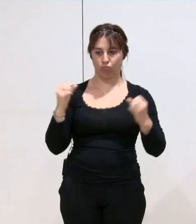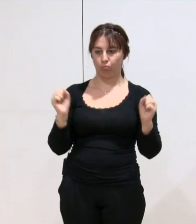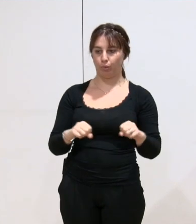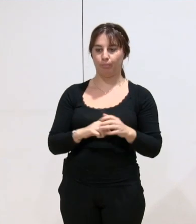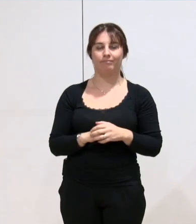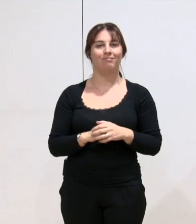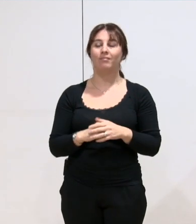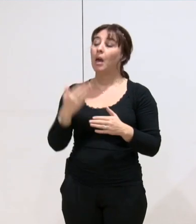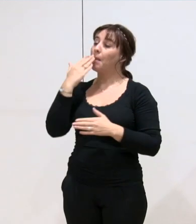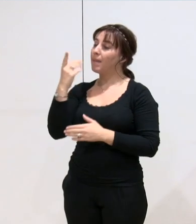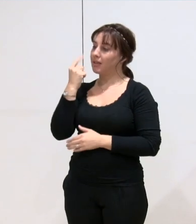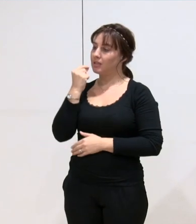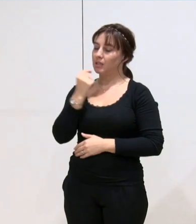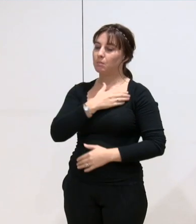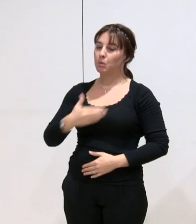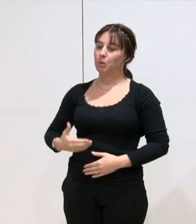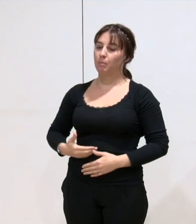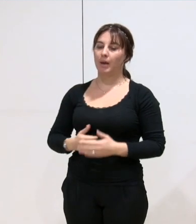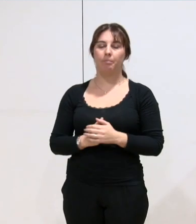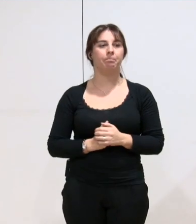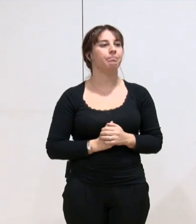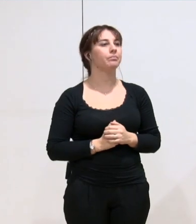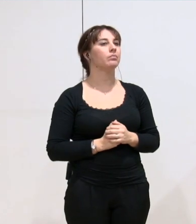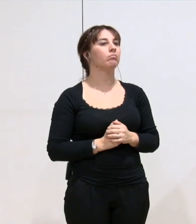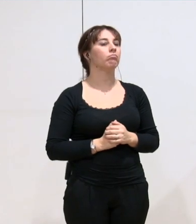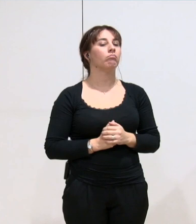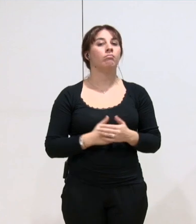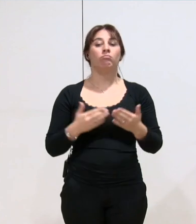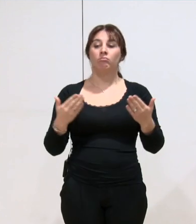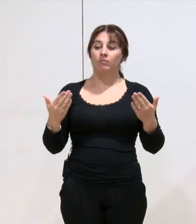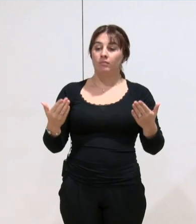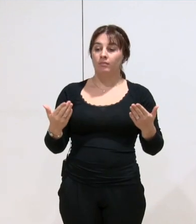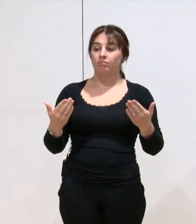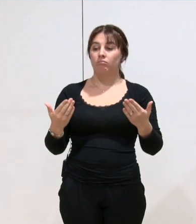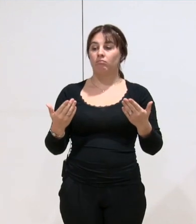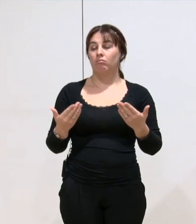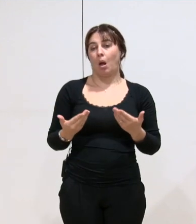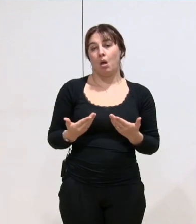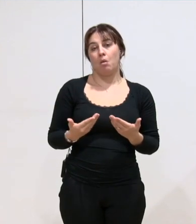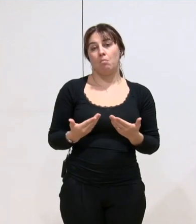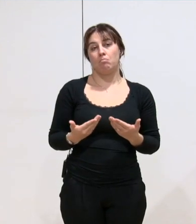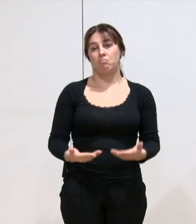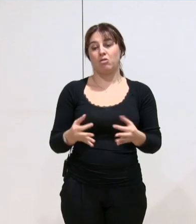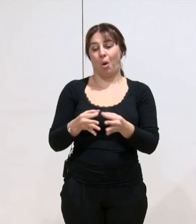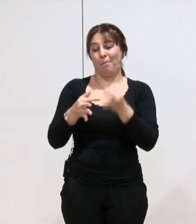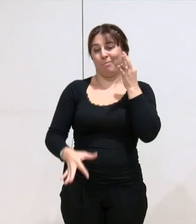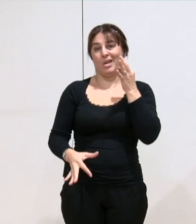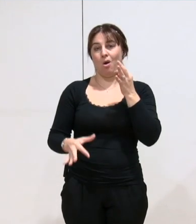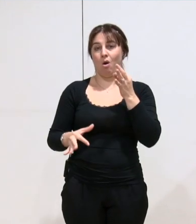Merci, Monsieur le maire. Il n'est pas encore l'heure d'un premier bilan concernant le Palais des Sports,